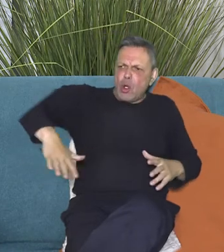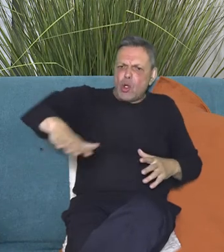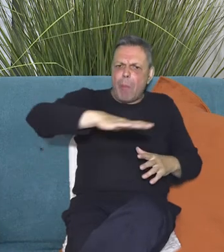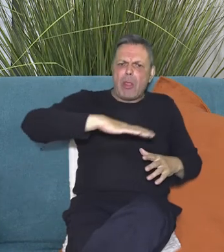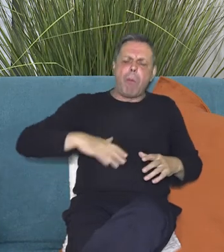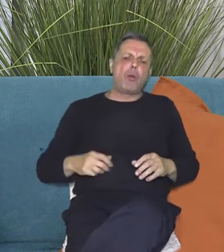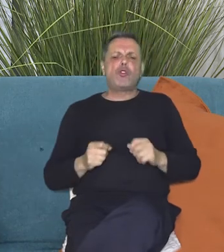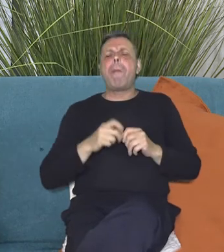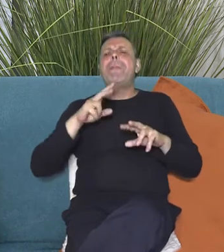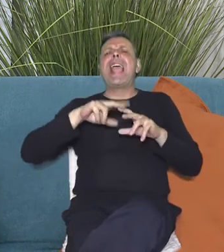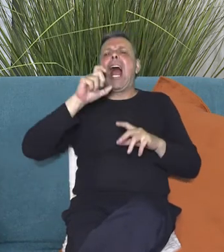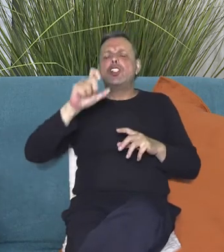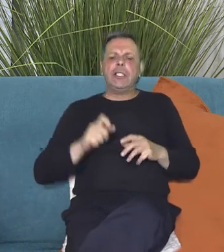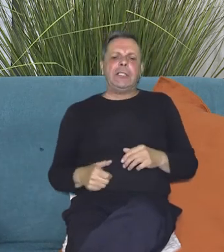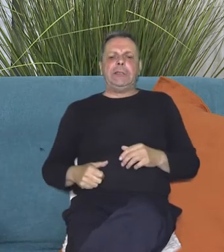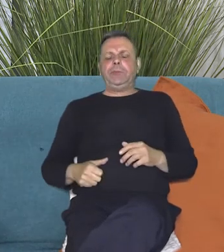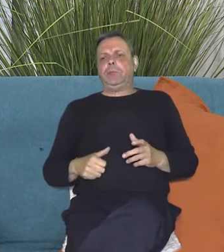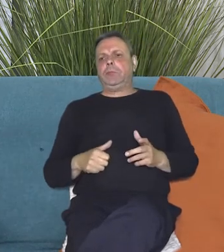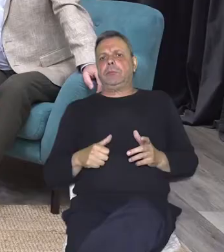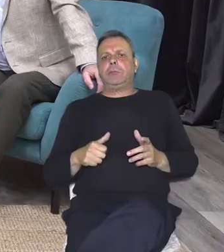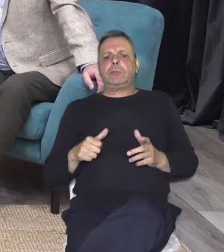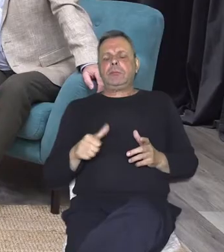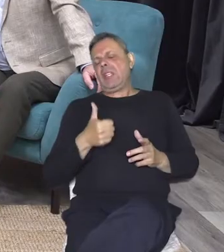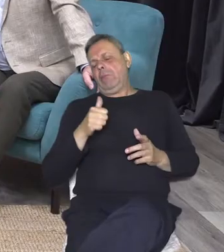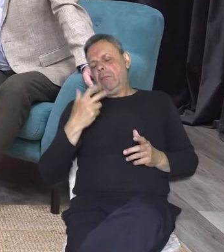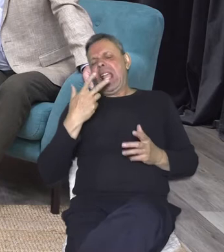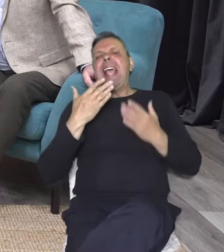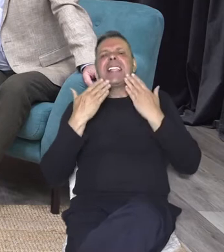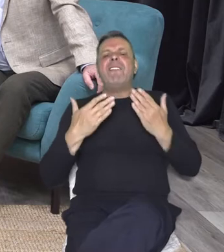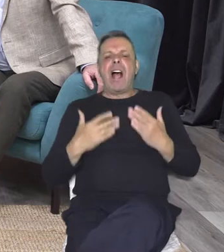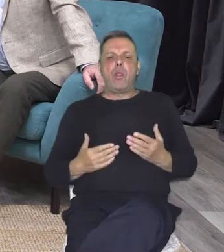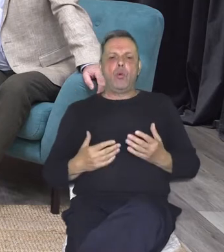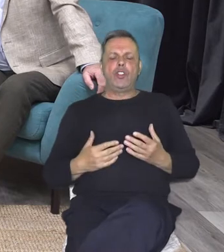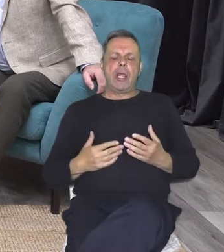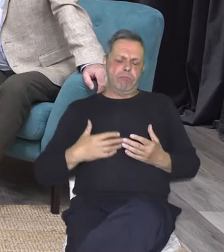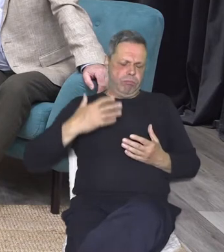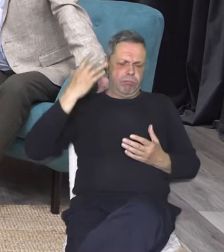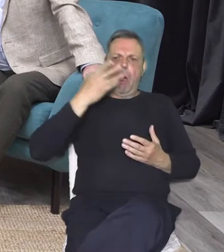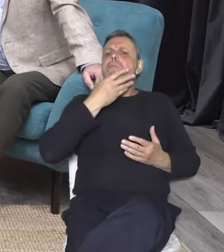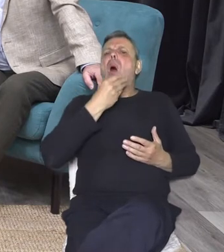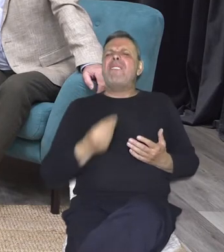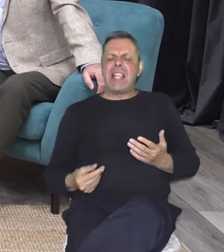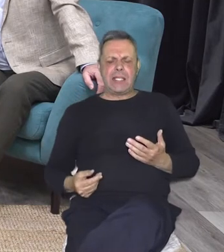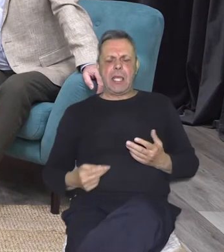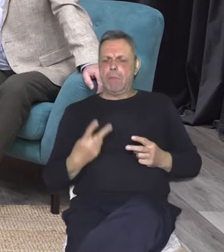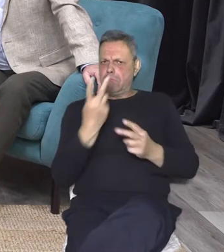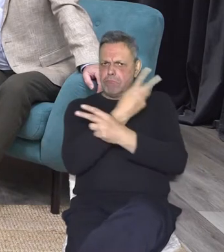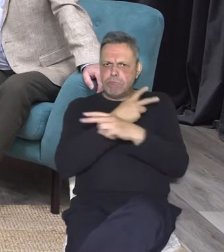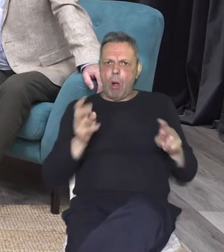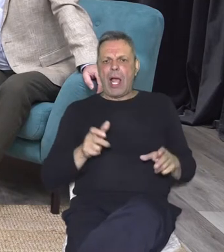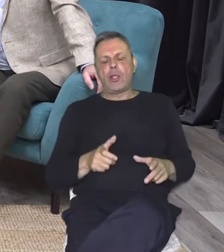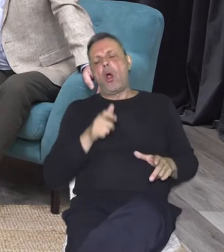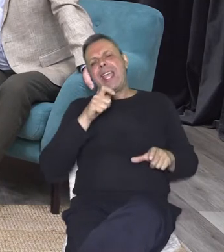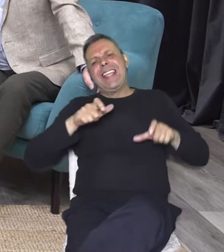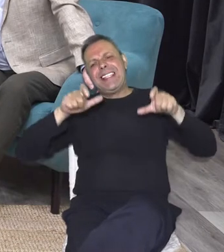čitavo područje Bihaća i Unsko-sanskog kantona je, zahvaljujući i burnoj prošlosti, je